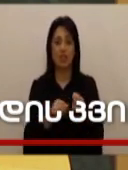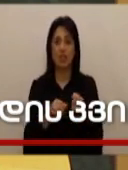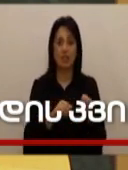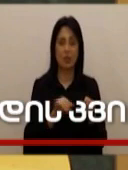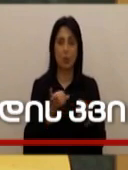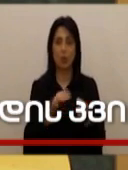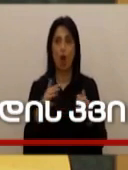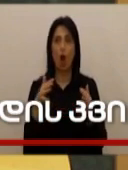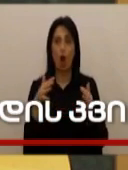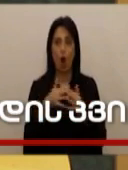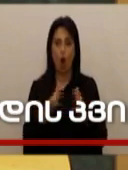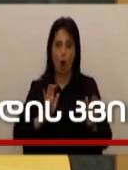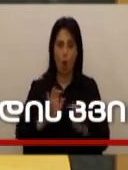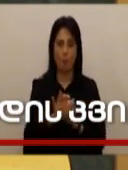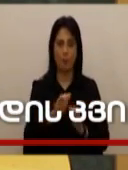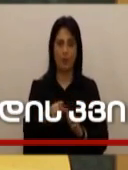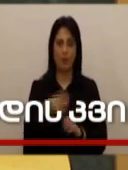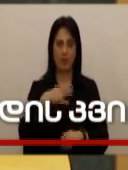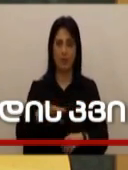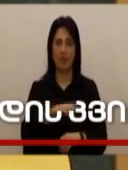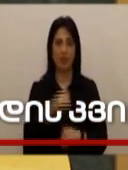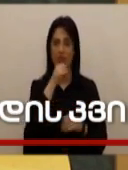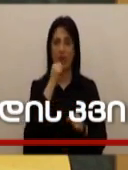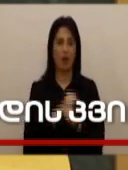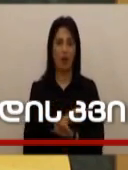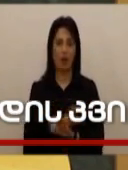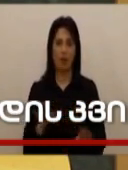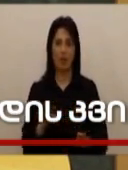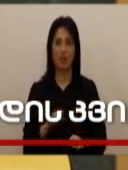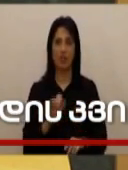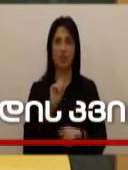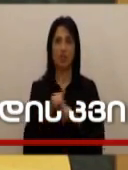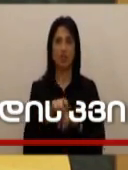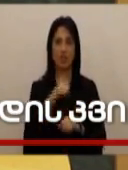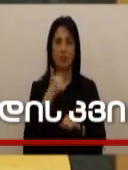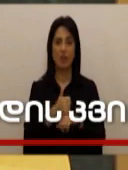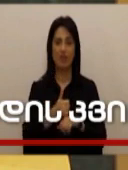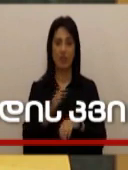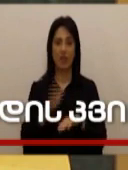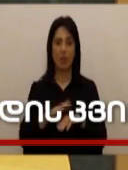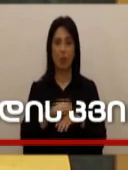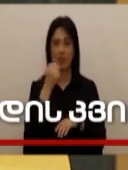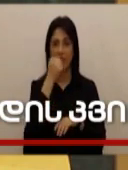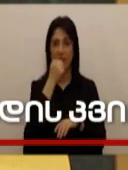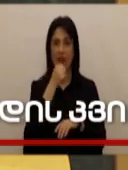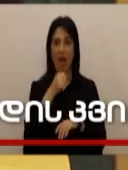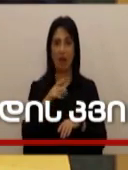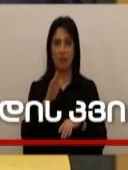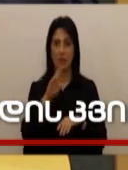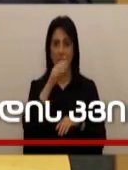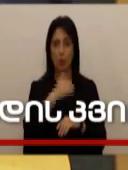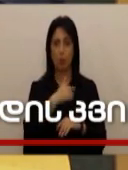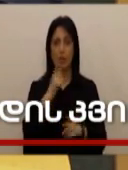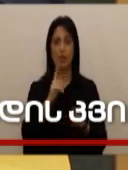რაიმენაირად ომში მომხდარიყო ჩვენი ქვეყნის ჩართვა, ესაც ვერ მოახერხეს. შემოაგზავნა მთავარი კონტრაბანდის საქონელი სააკაშვილი, რომელიც